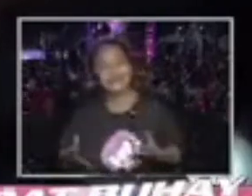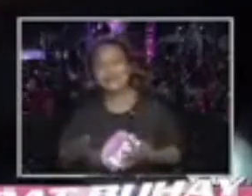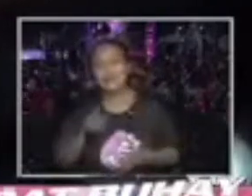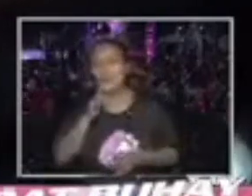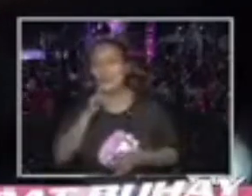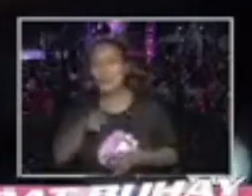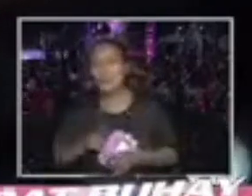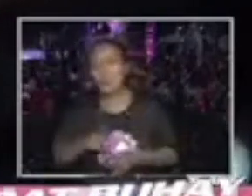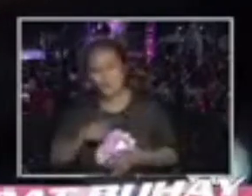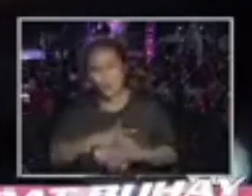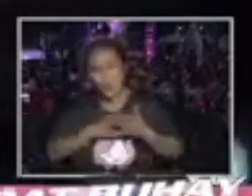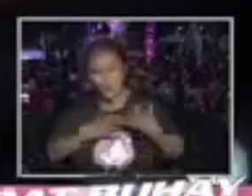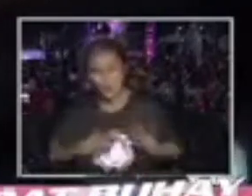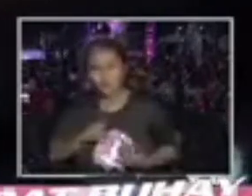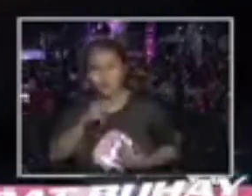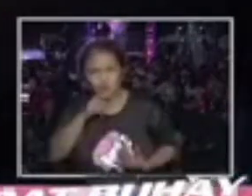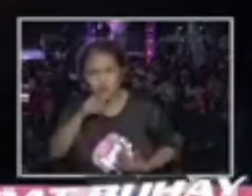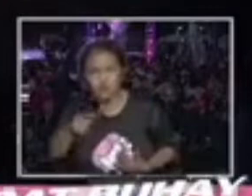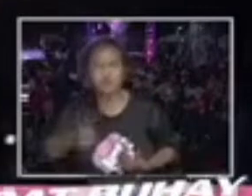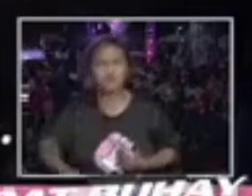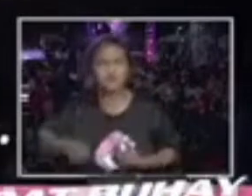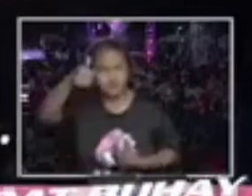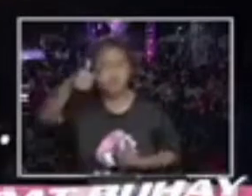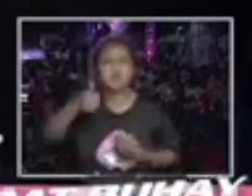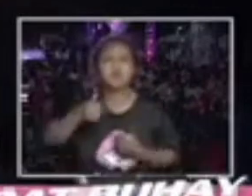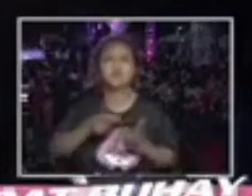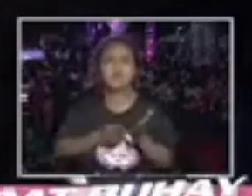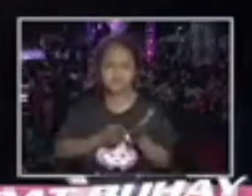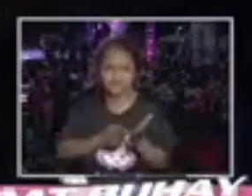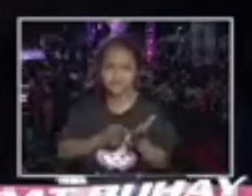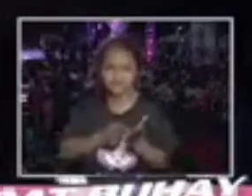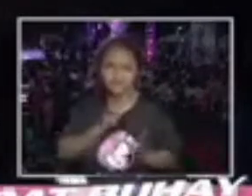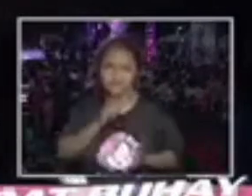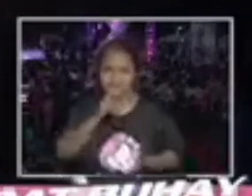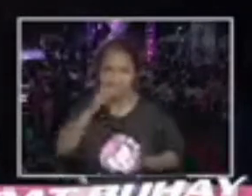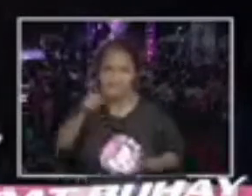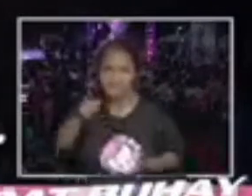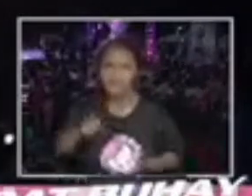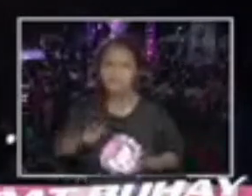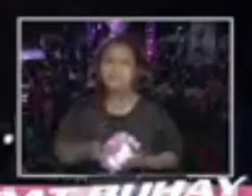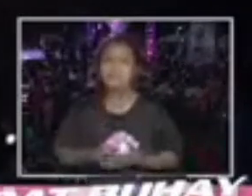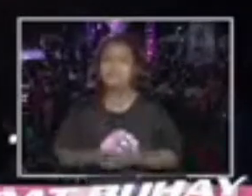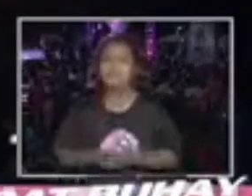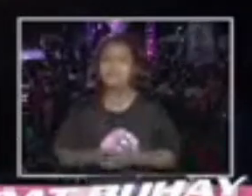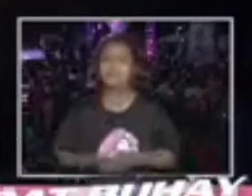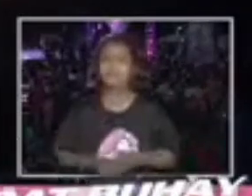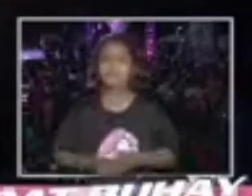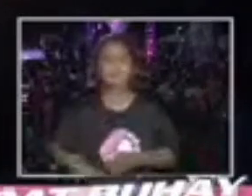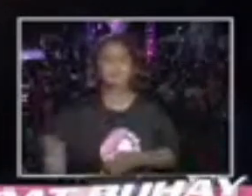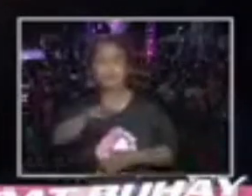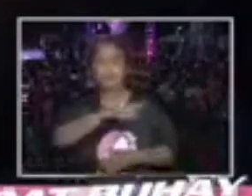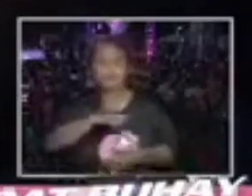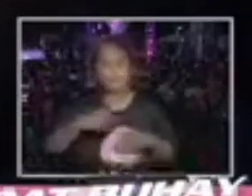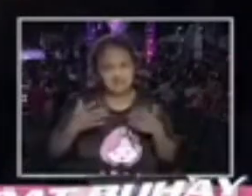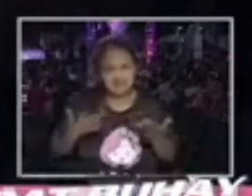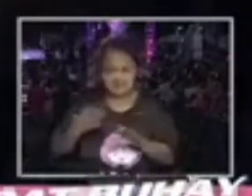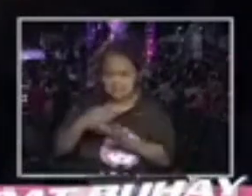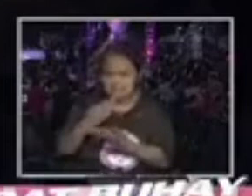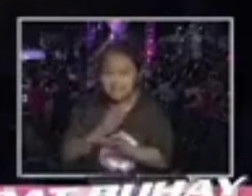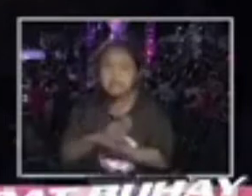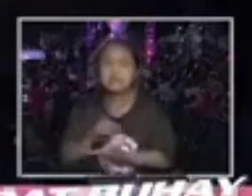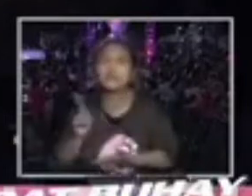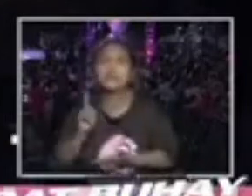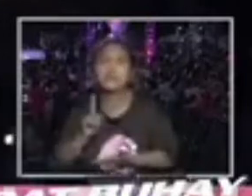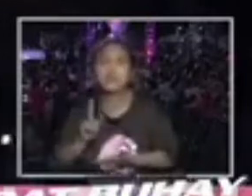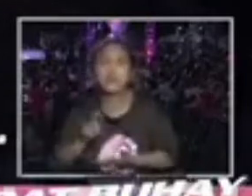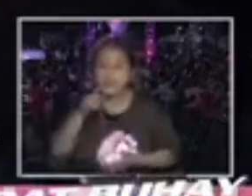magwawagi ang katotohanan. Walang mas hahalagang budget kesa